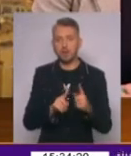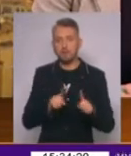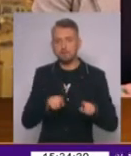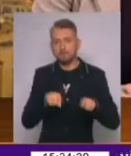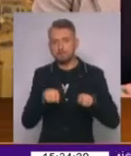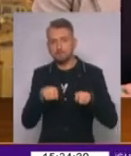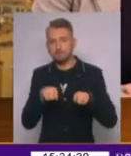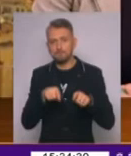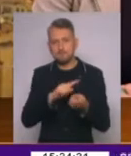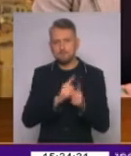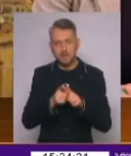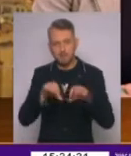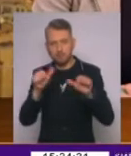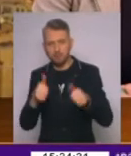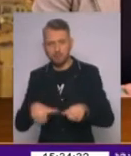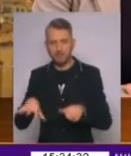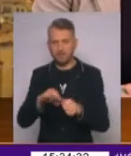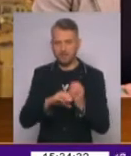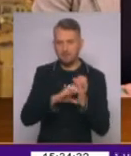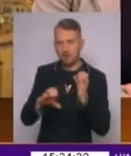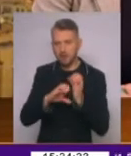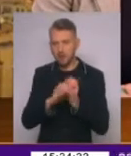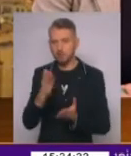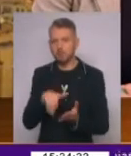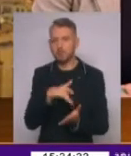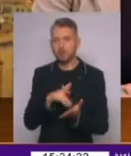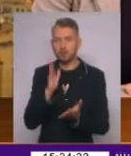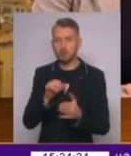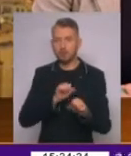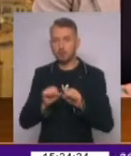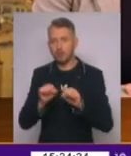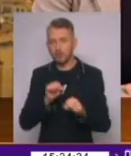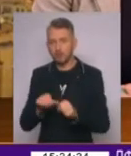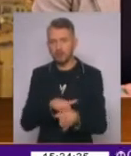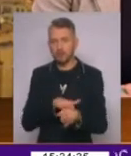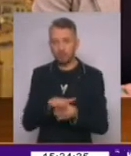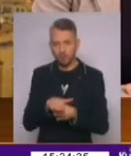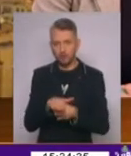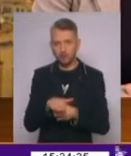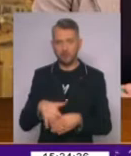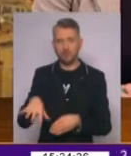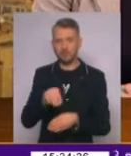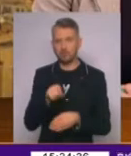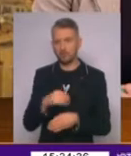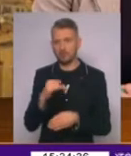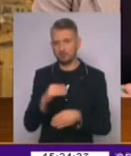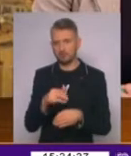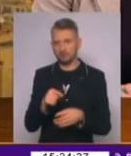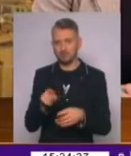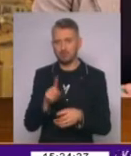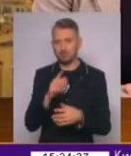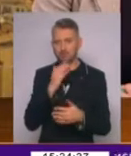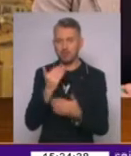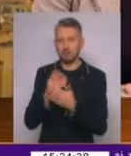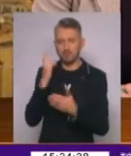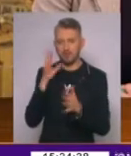переформулювання повністю цих всіх мереж. І, можливо, і місто буде розпоряджатися повністю всією цією історією, яка зараз належить «Київенерго».